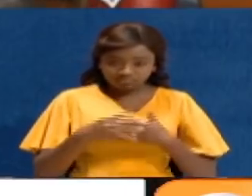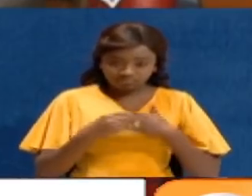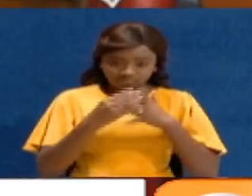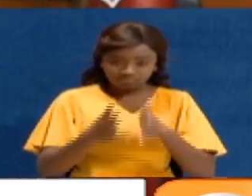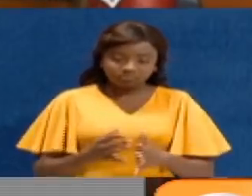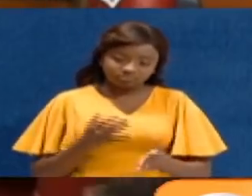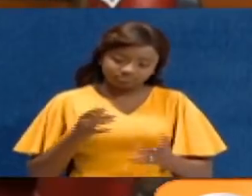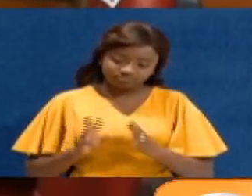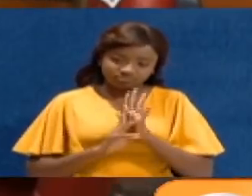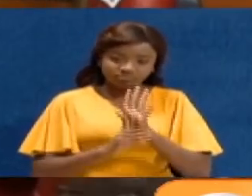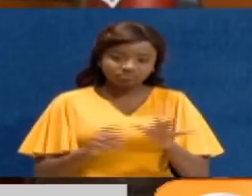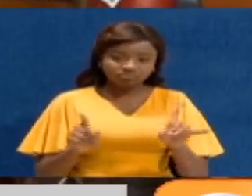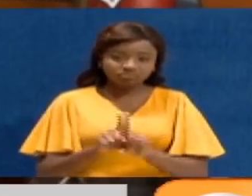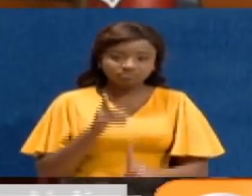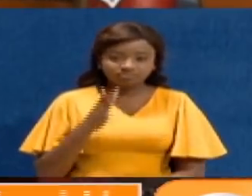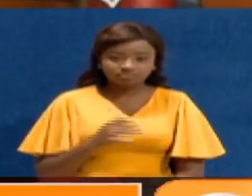we have